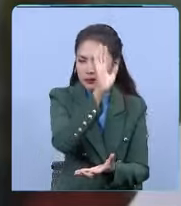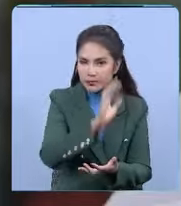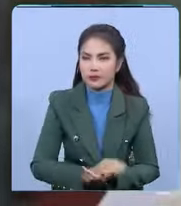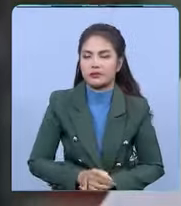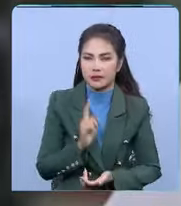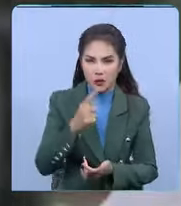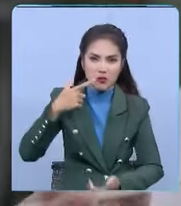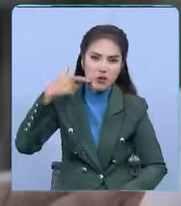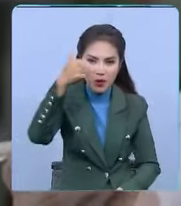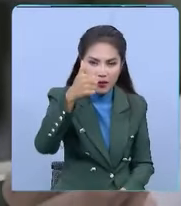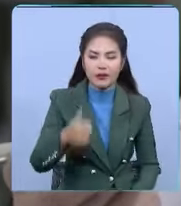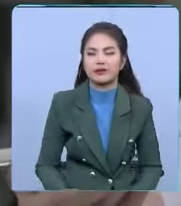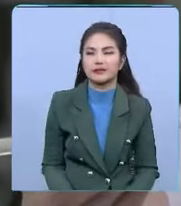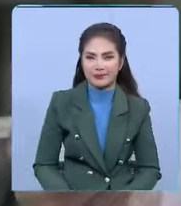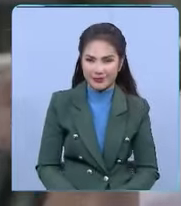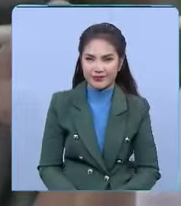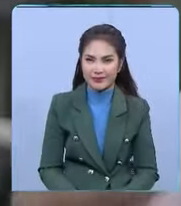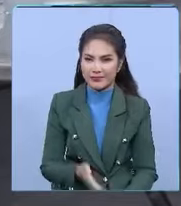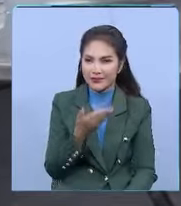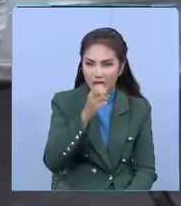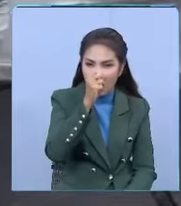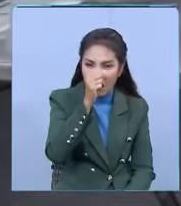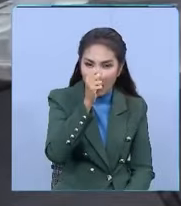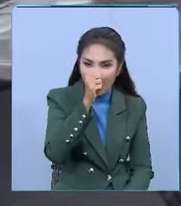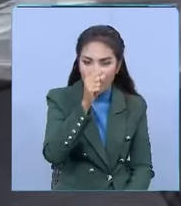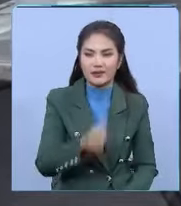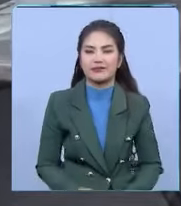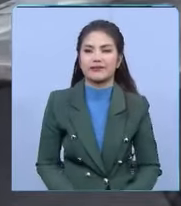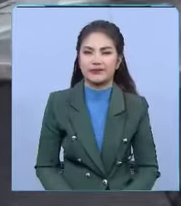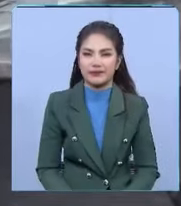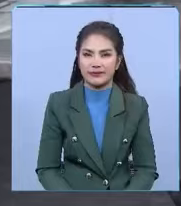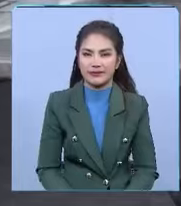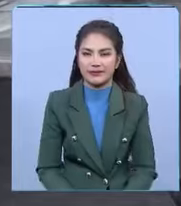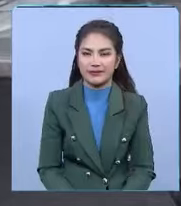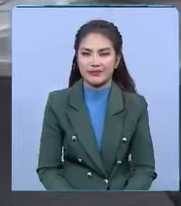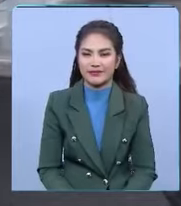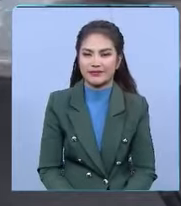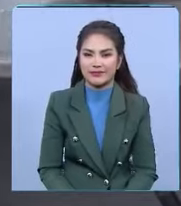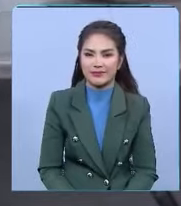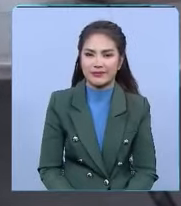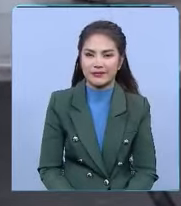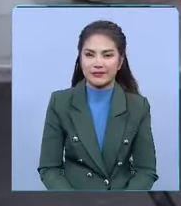ที่เรายังไม่ทันได้ผมขออนุญาตชิมนะฮะขออนุญาตนะครับขออนุญาตคุณผู้ชมนะฮะเ